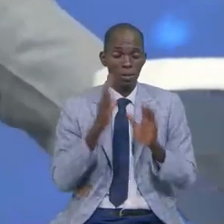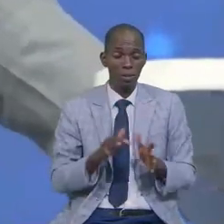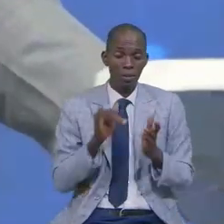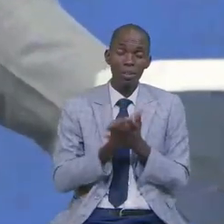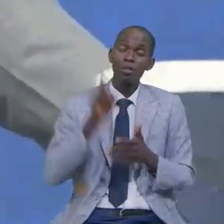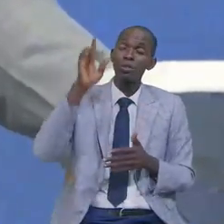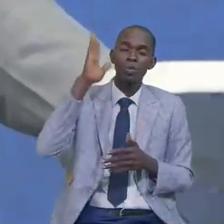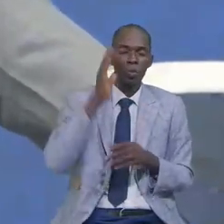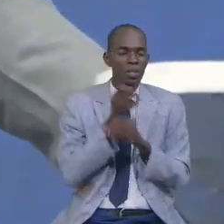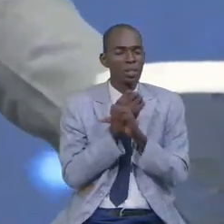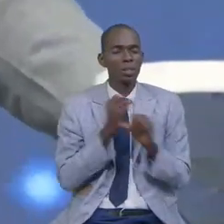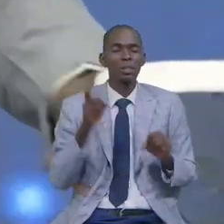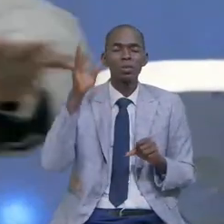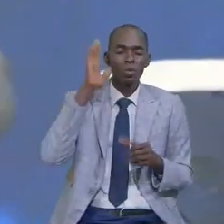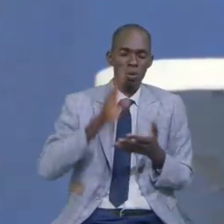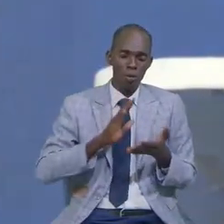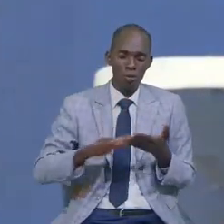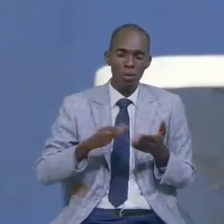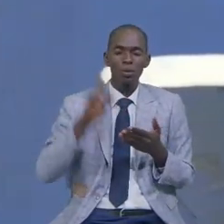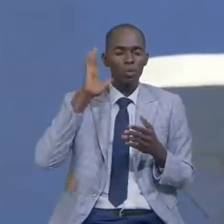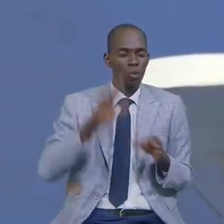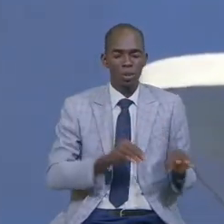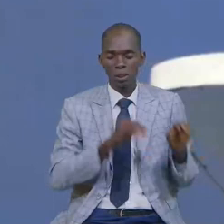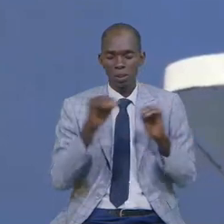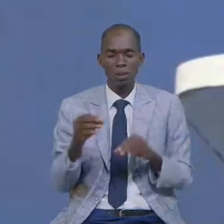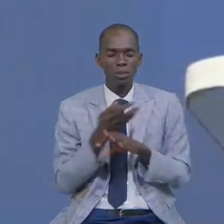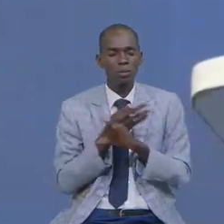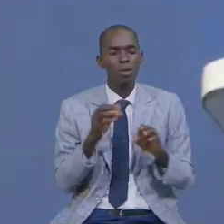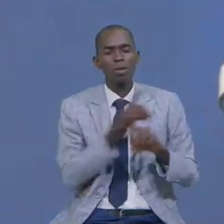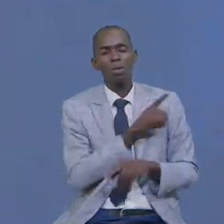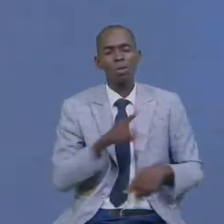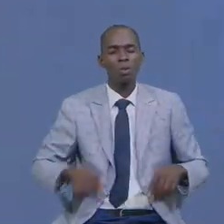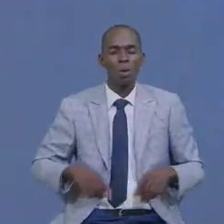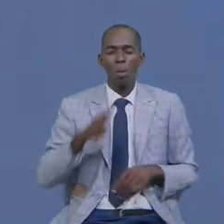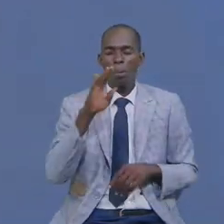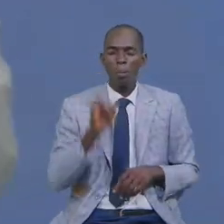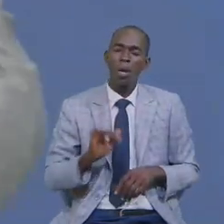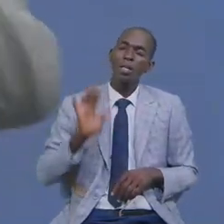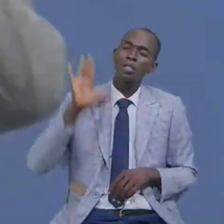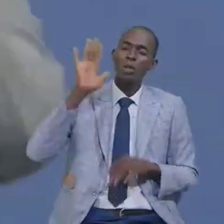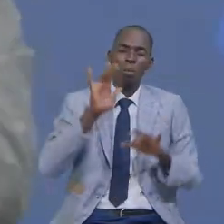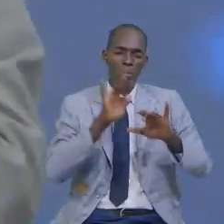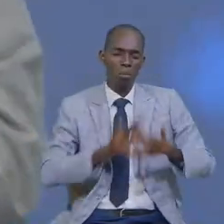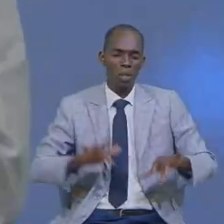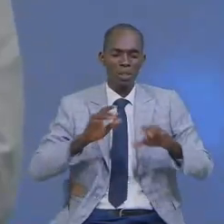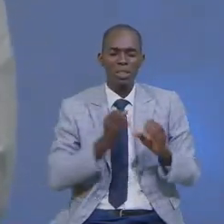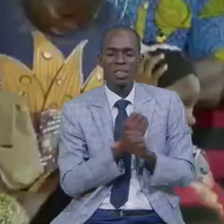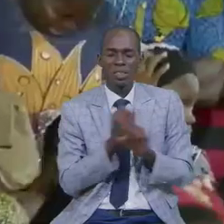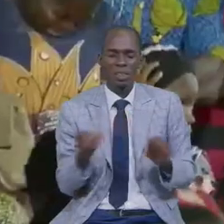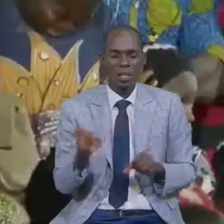vas pardonner, que tu vas affranchir. Seigneur, par ta miséricorde, sauve-les maintenant au nom